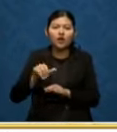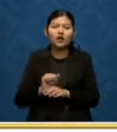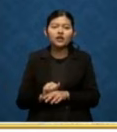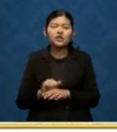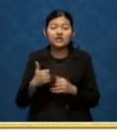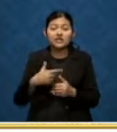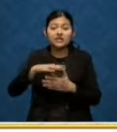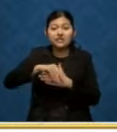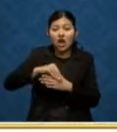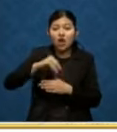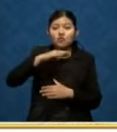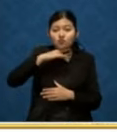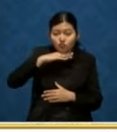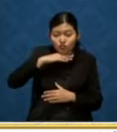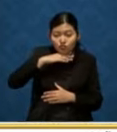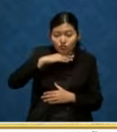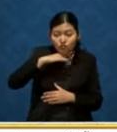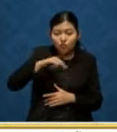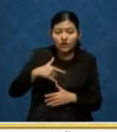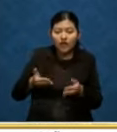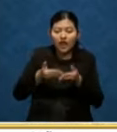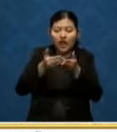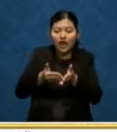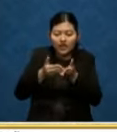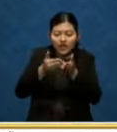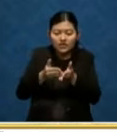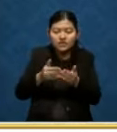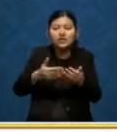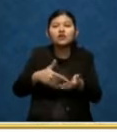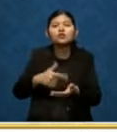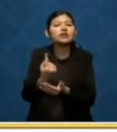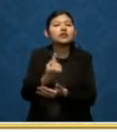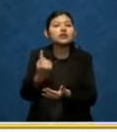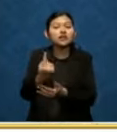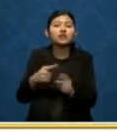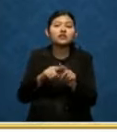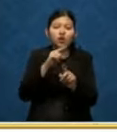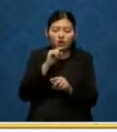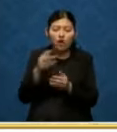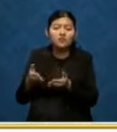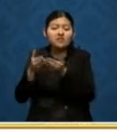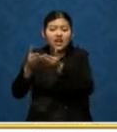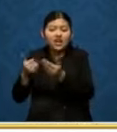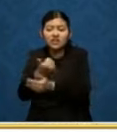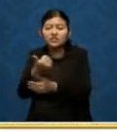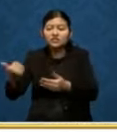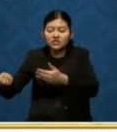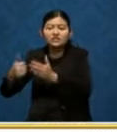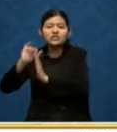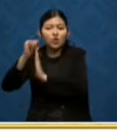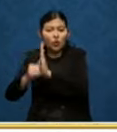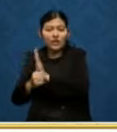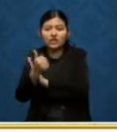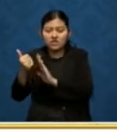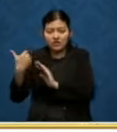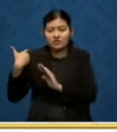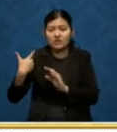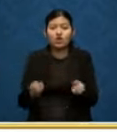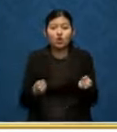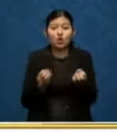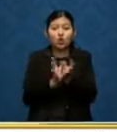หมูครับอาจจะไม่ได้นำเข้าเพียงท่าเรือแหลมฉบังเท่านั้นครับแต่ยังมีการนำเข้าจากท่าเรืออื่นๆด้วยนะครับซึ่งสร้างผลกระทบให้กับ